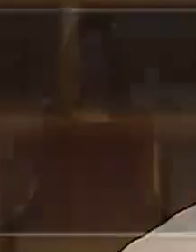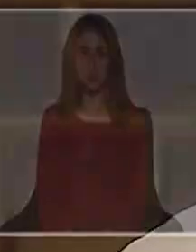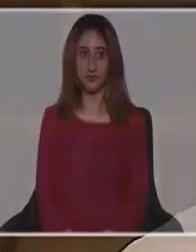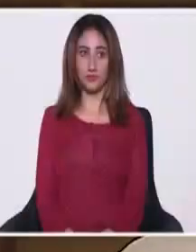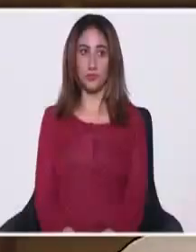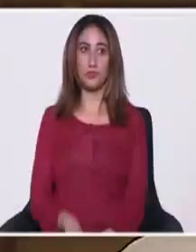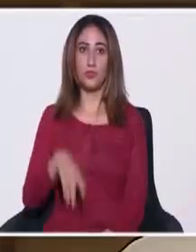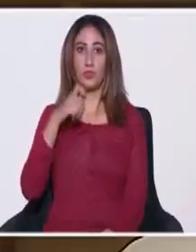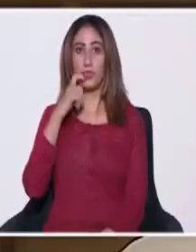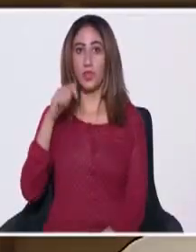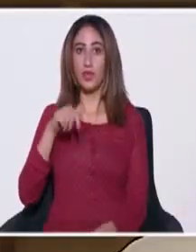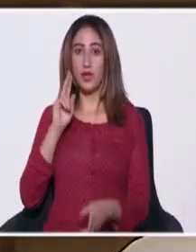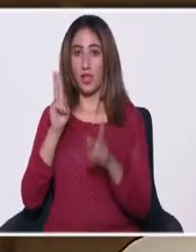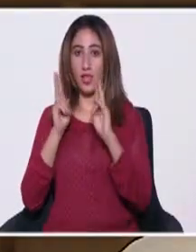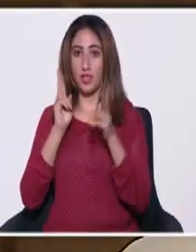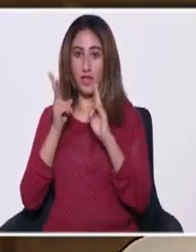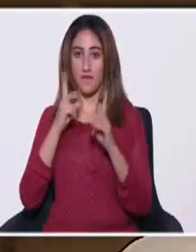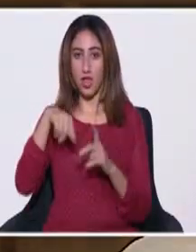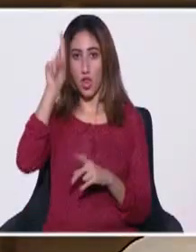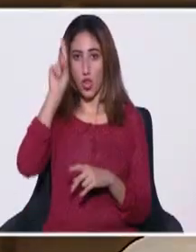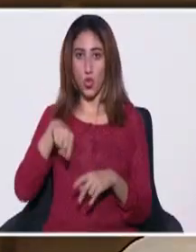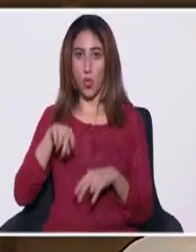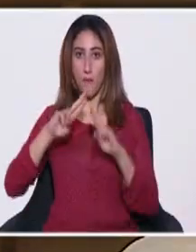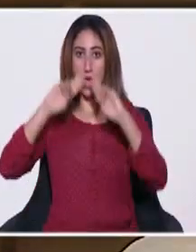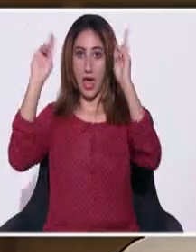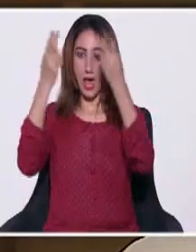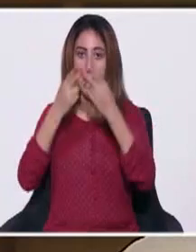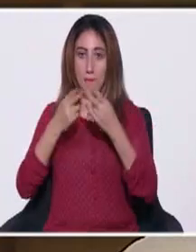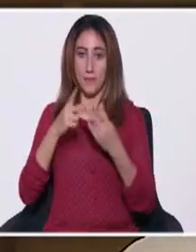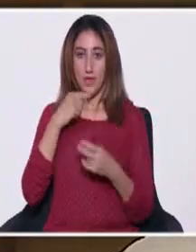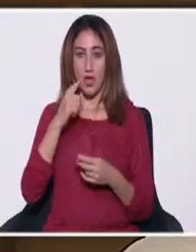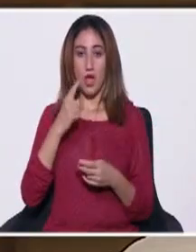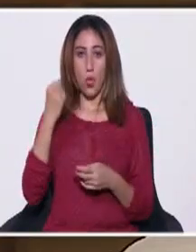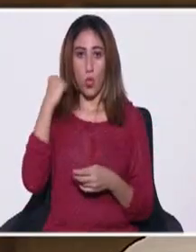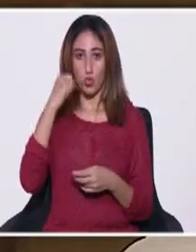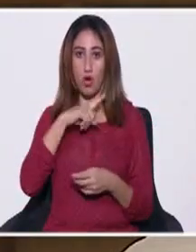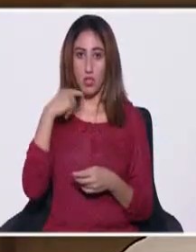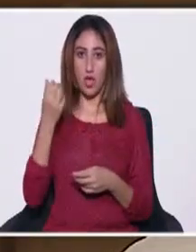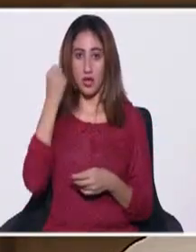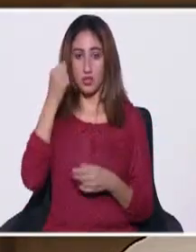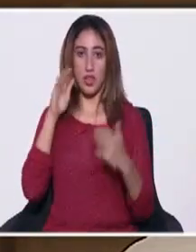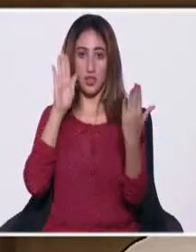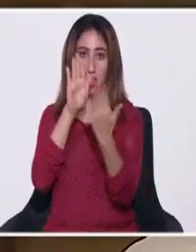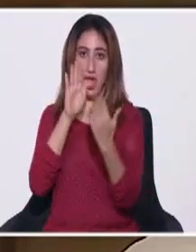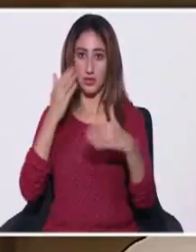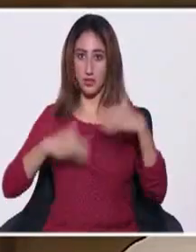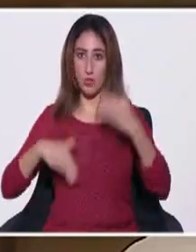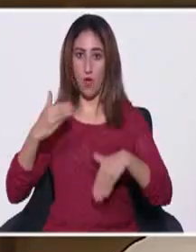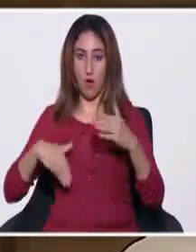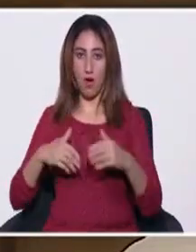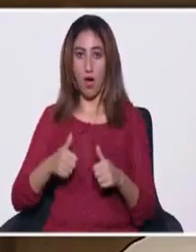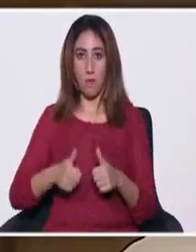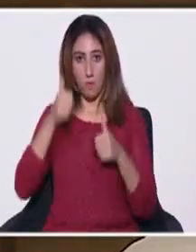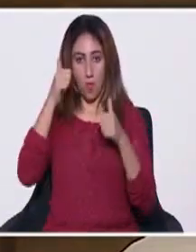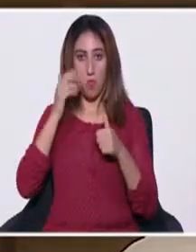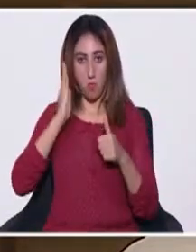العالم كله احتفل مؤخرا باليوم العالمي لذوي الهمم اللي قدروا يتحدوا الإعاقة ويحققوا المستحيل